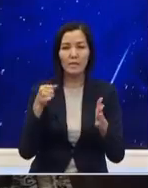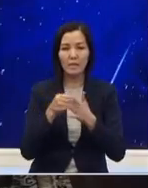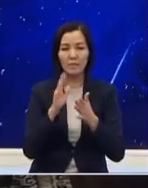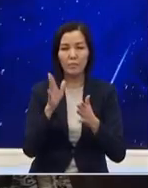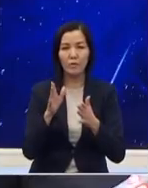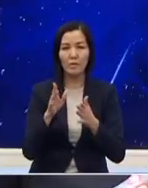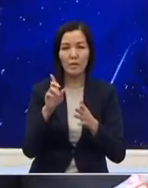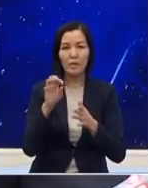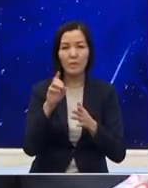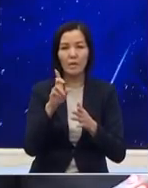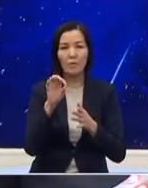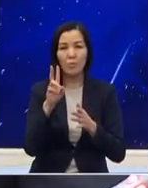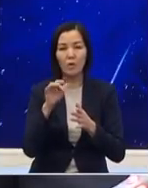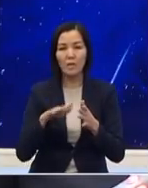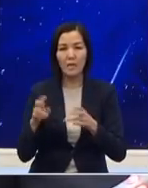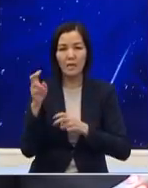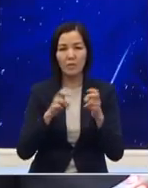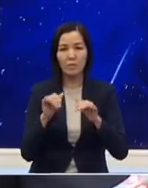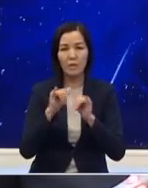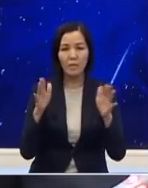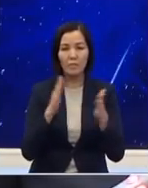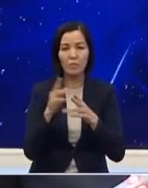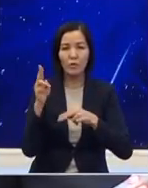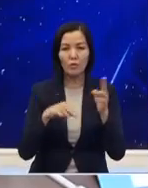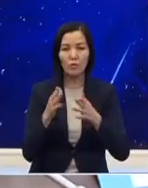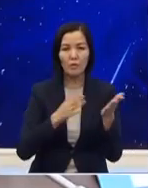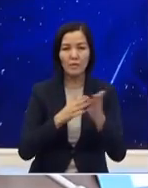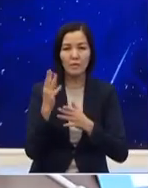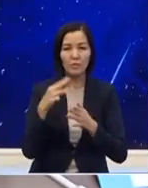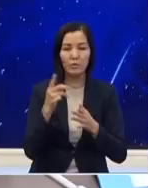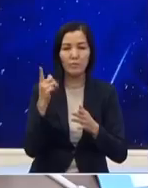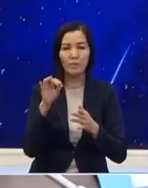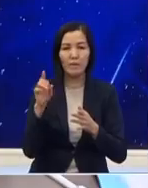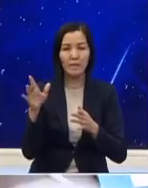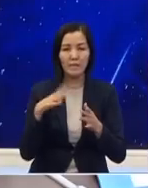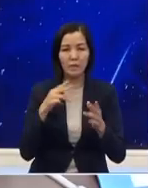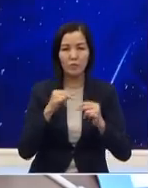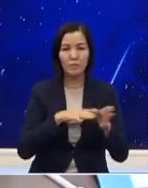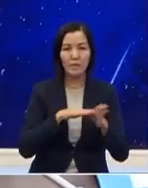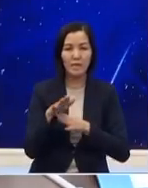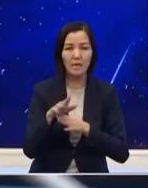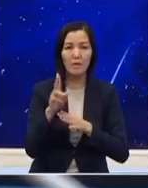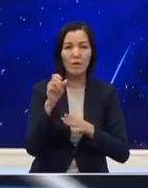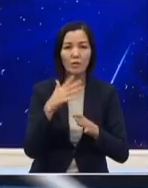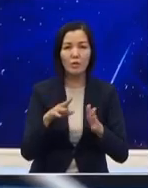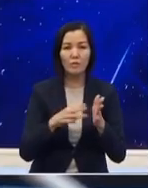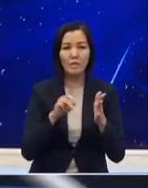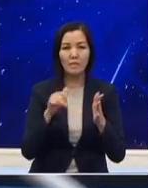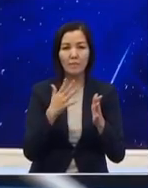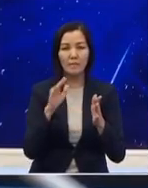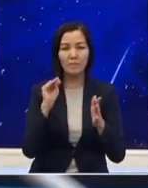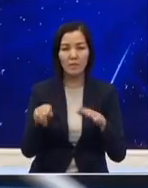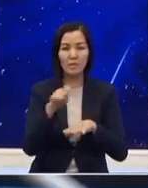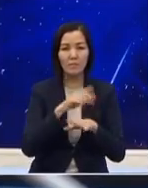жетеді. Береке Боралда индустриалды аймақтары дамитын болады. Құрылысы саласында 31 миллиард теңгенің жұмысы атқарылып, 158-де 5000 шаршы